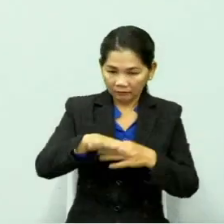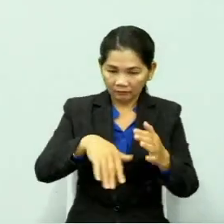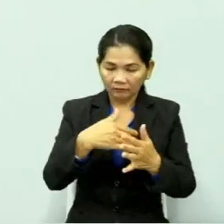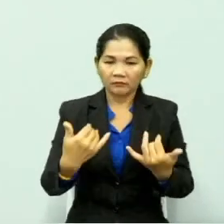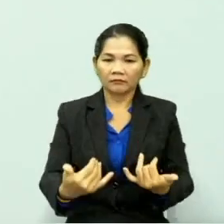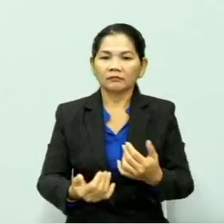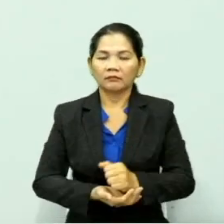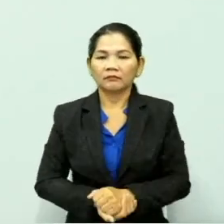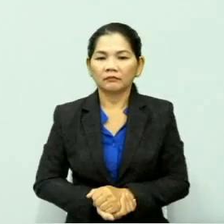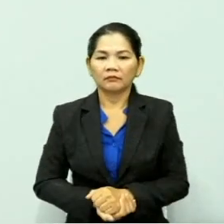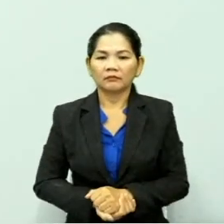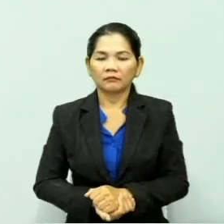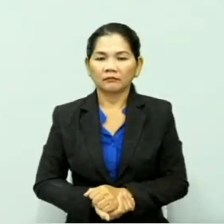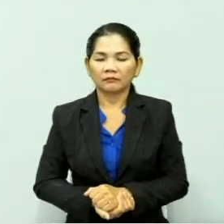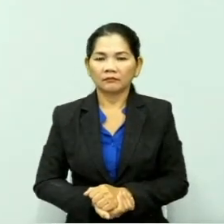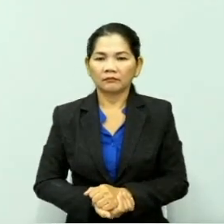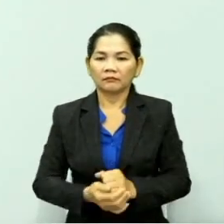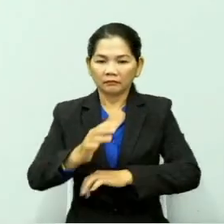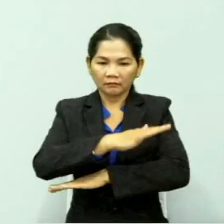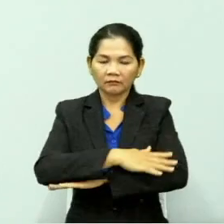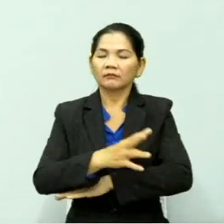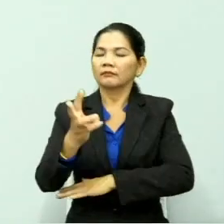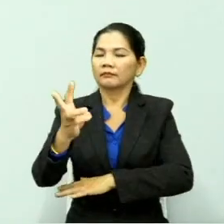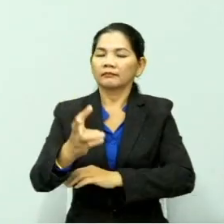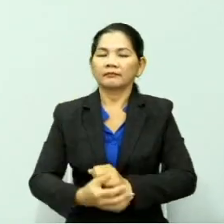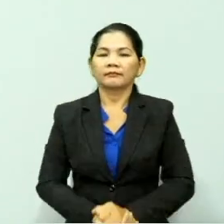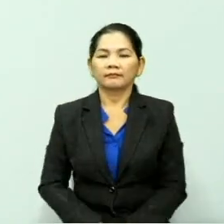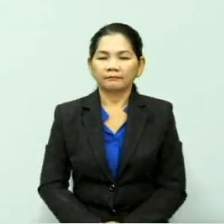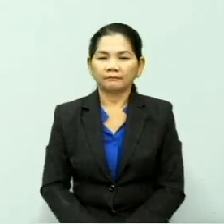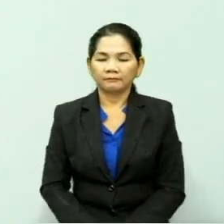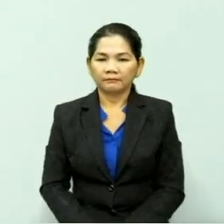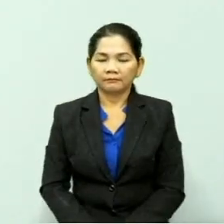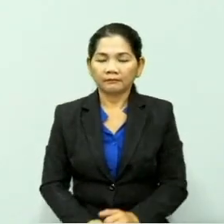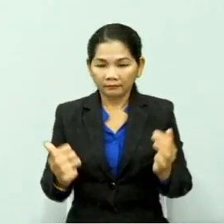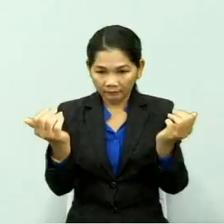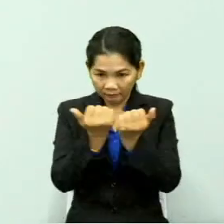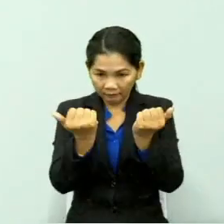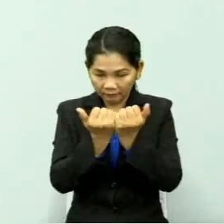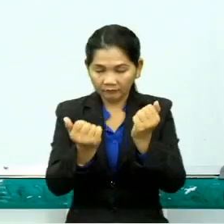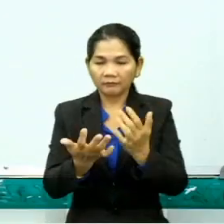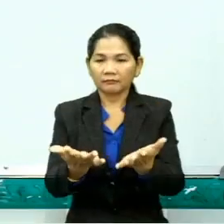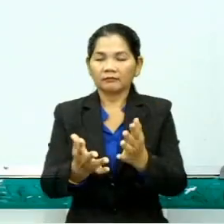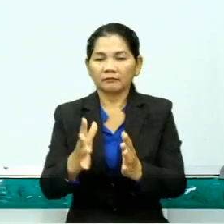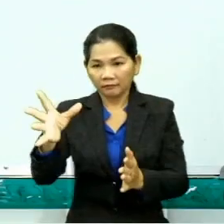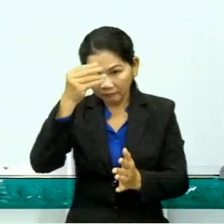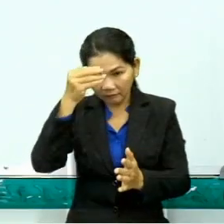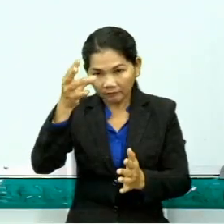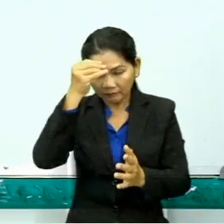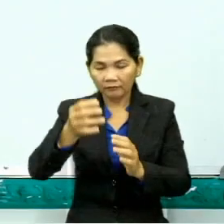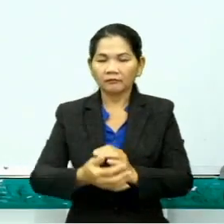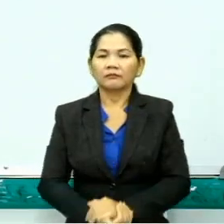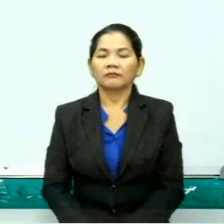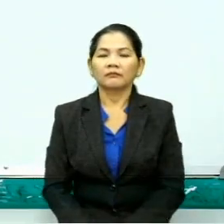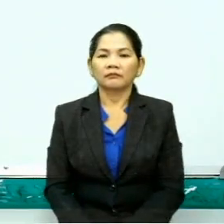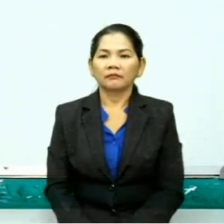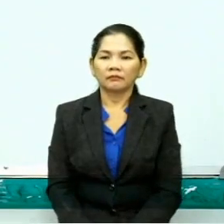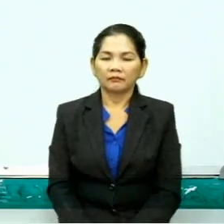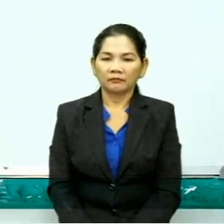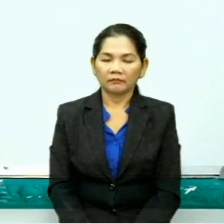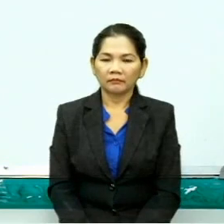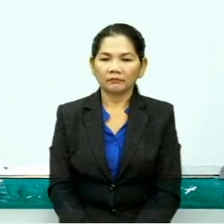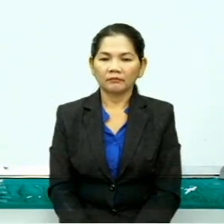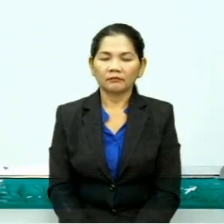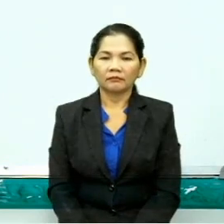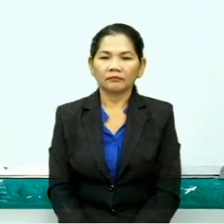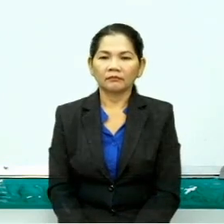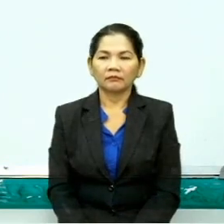chẳng dương sầm rạ bàn tay cho con nhé cha đam bay lên là bài sắc xá chùa mùi nhạc rù bàn tay cho con cha hay là bài như